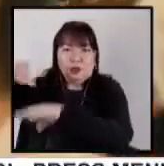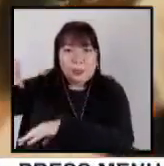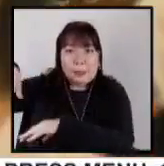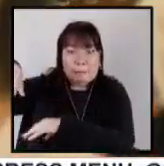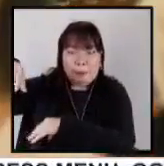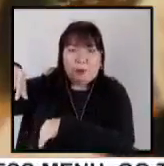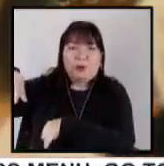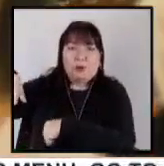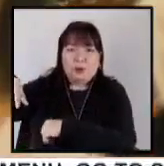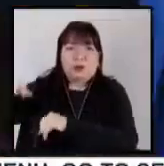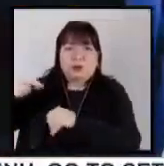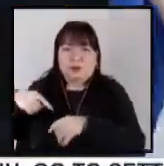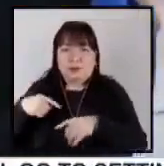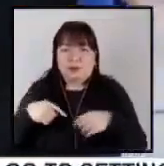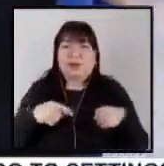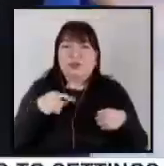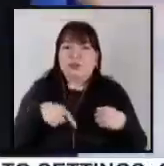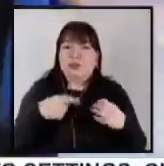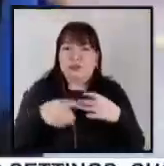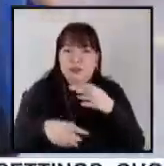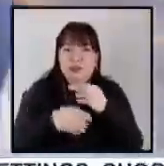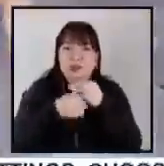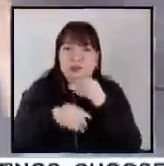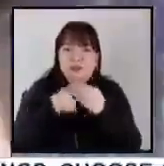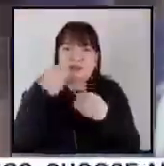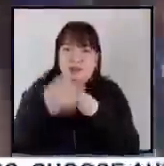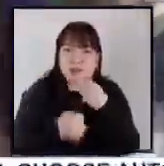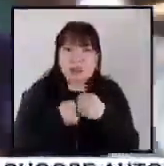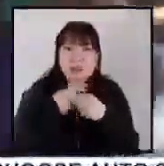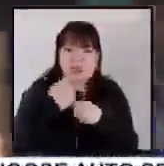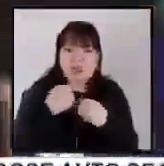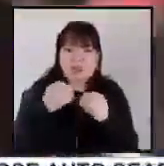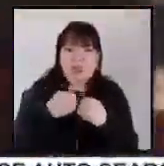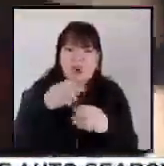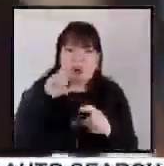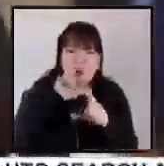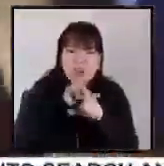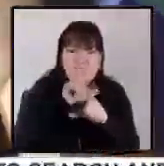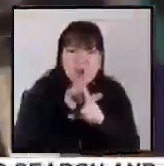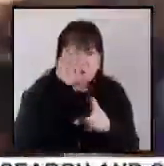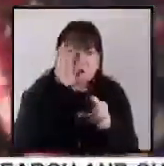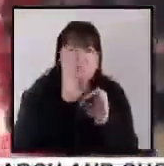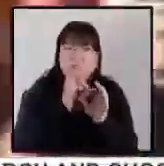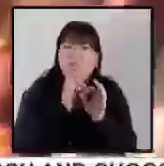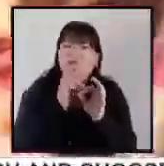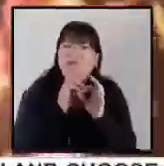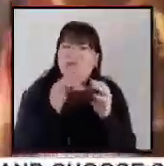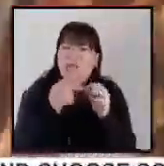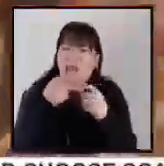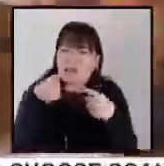nadaragdagan ang bilang ng mga deboto. Iba't iba rin ang naging paraan upang mapalapit sa puon.